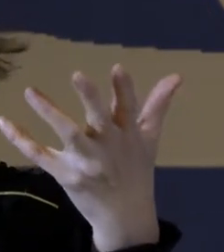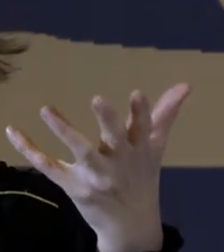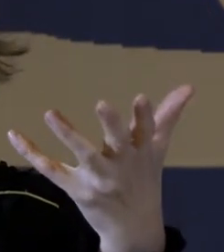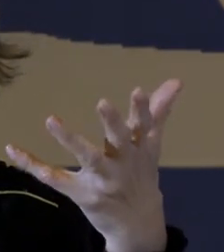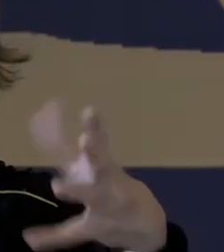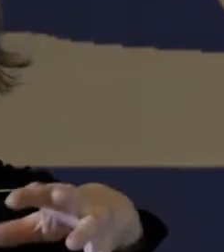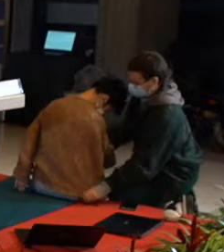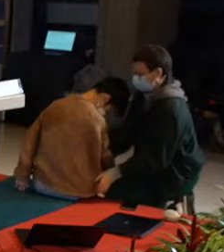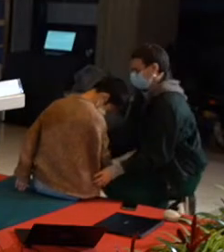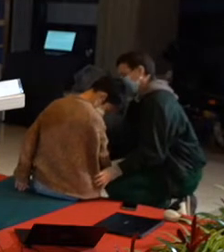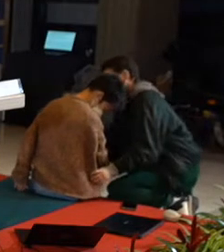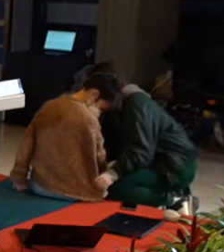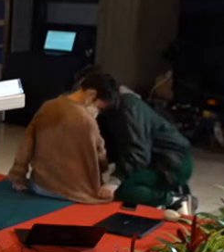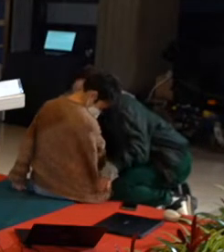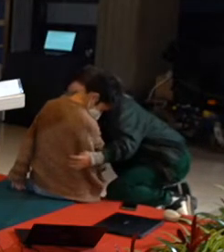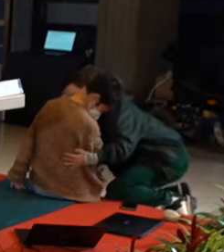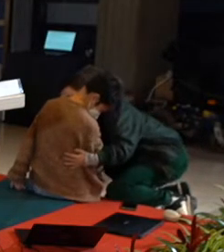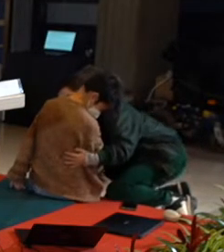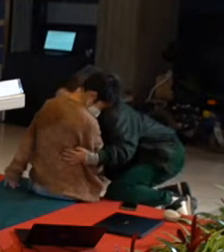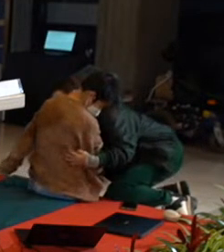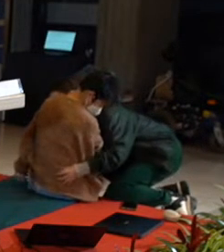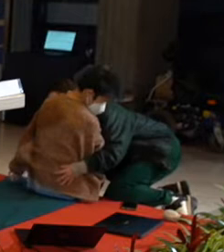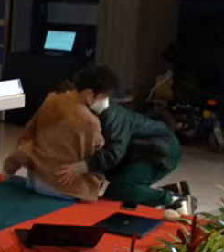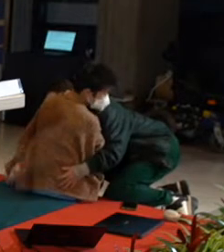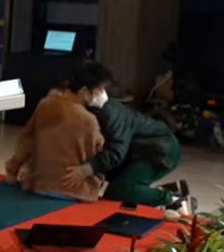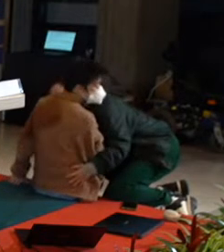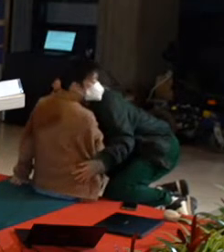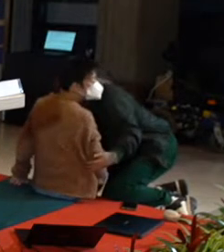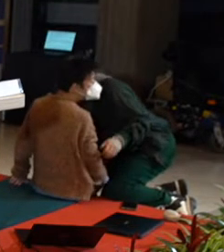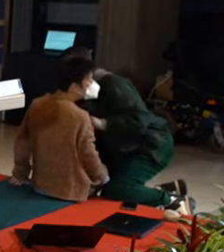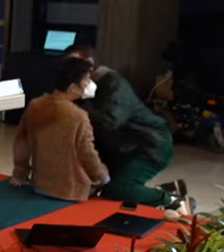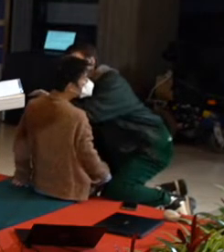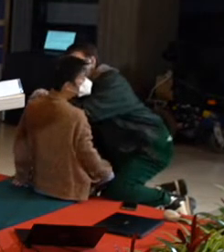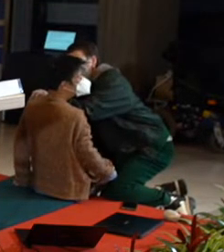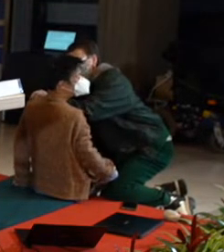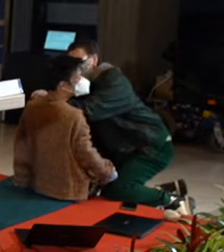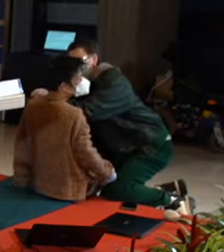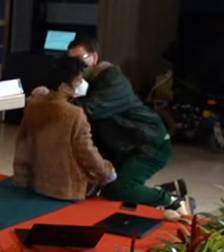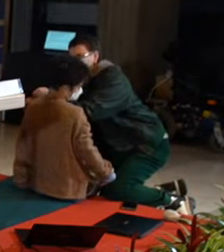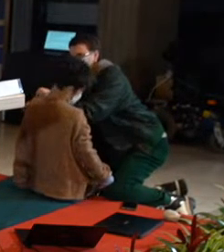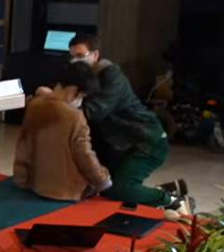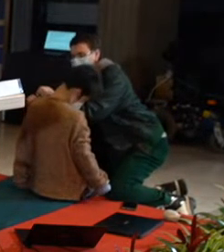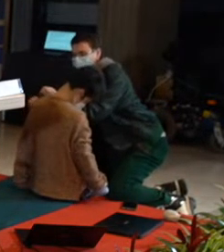le défenseur des droits. Alors, ce petit tableau rapide montre